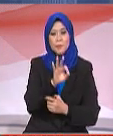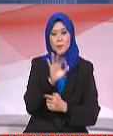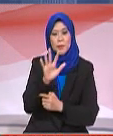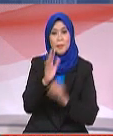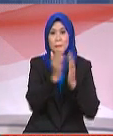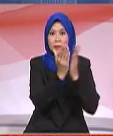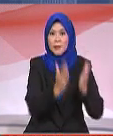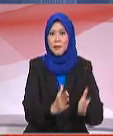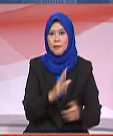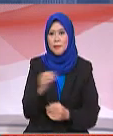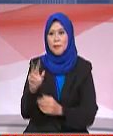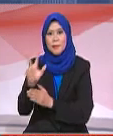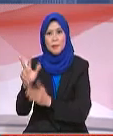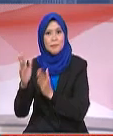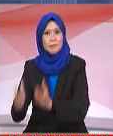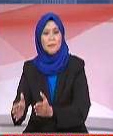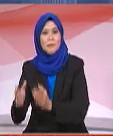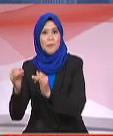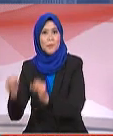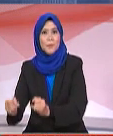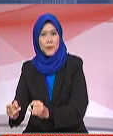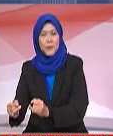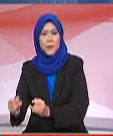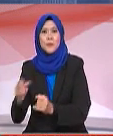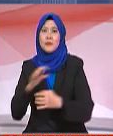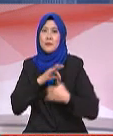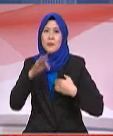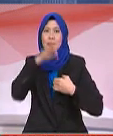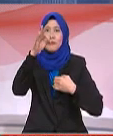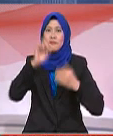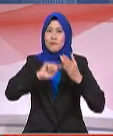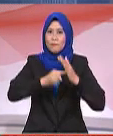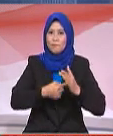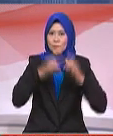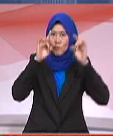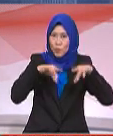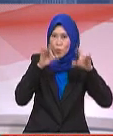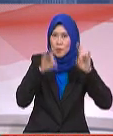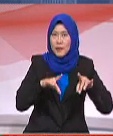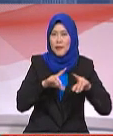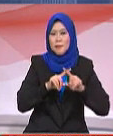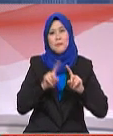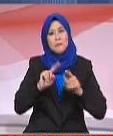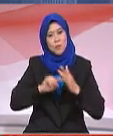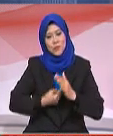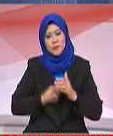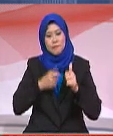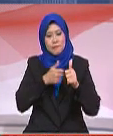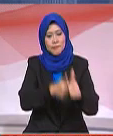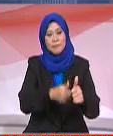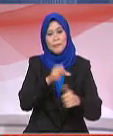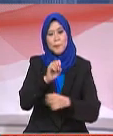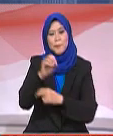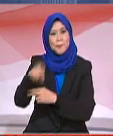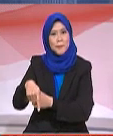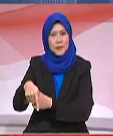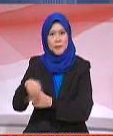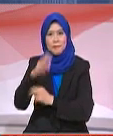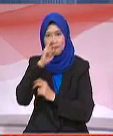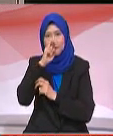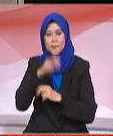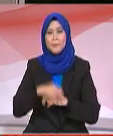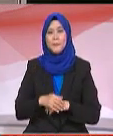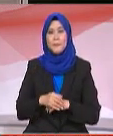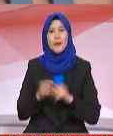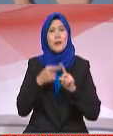pelajar serta 3 calon persendirian bersemangat memulakan peperiksaan walaupun perlu patuh dengan SOP ketat. Ada yang datang